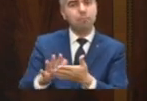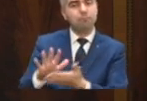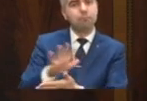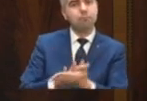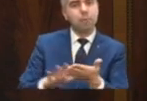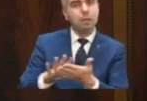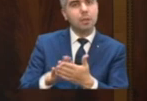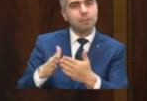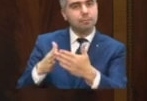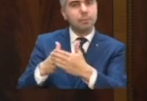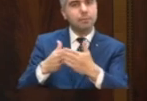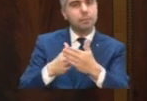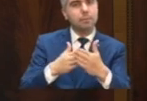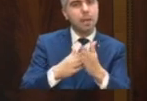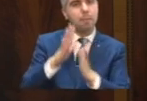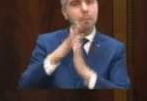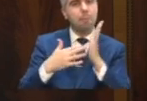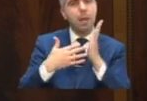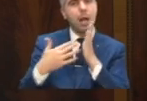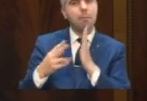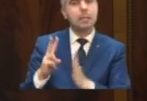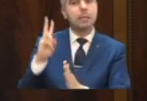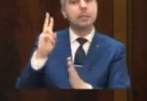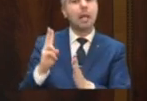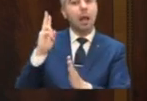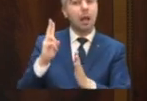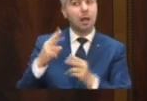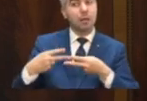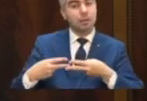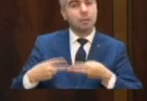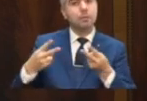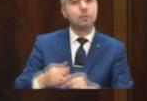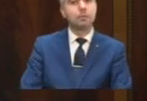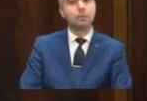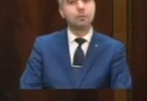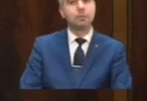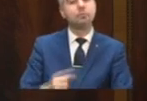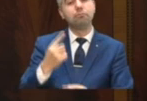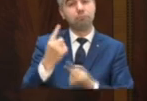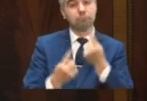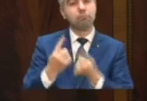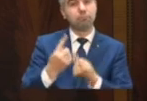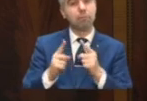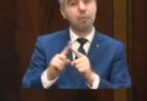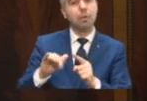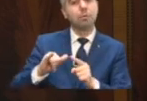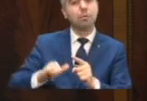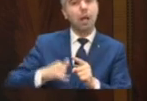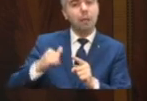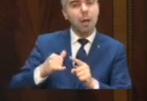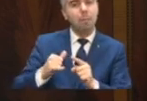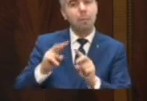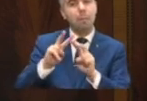التي يعرفها برنامج انطلاقة، حيث سجلنا مع الأسف محدودية التجاوب مع طموحات الشباب